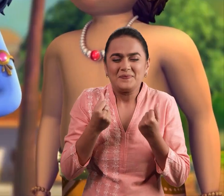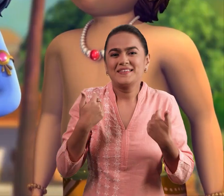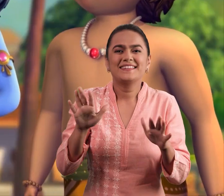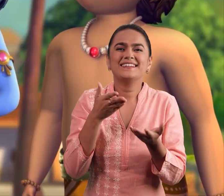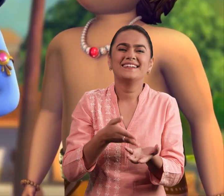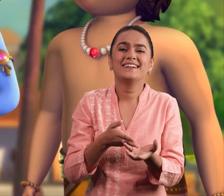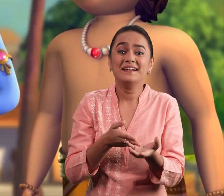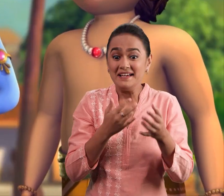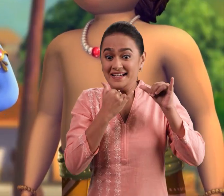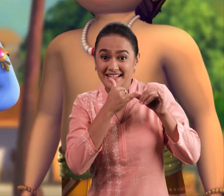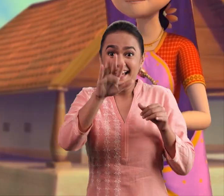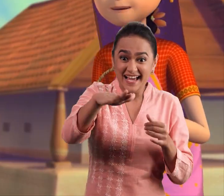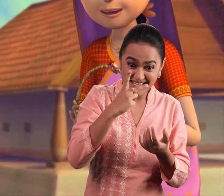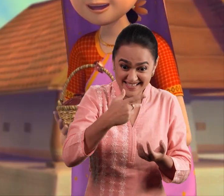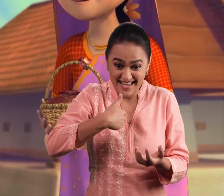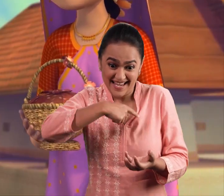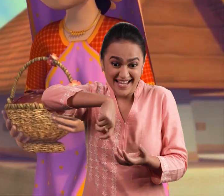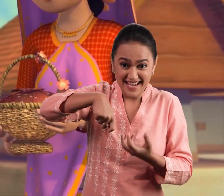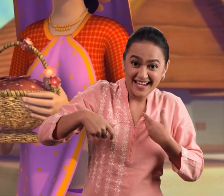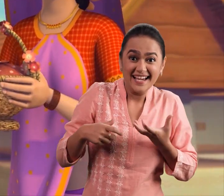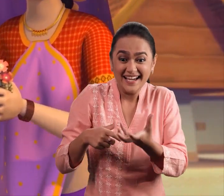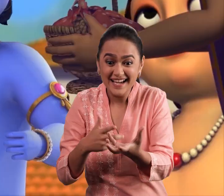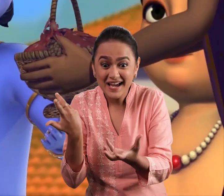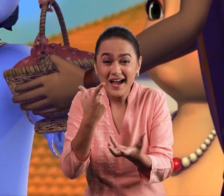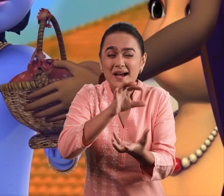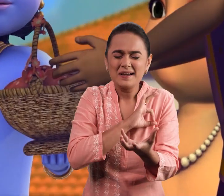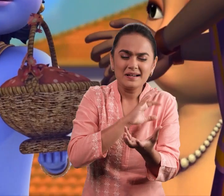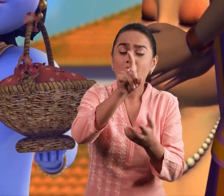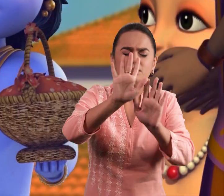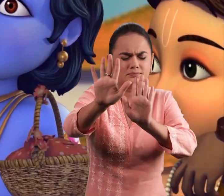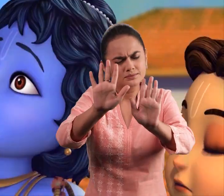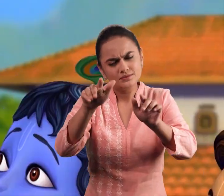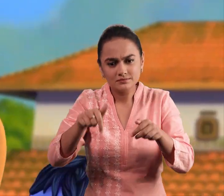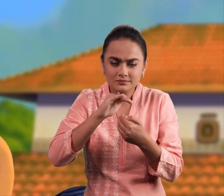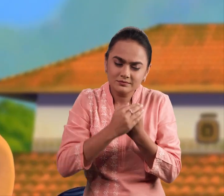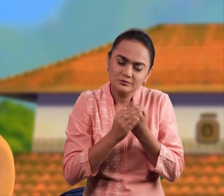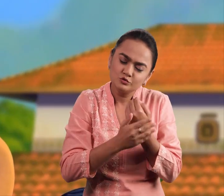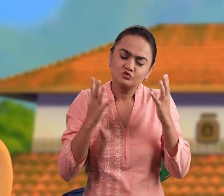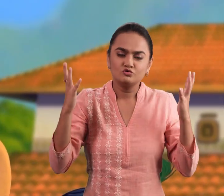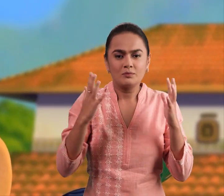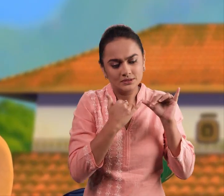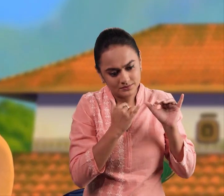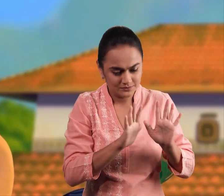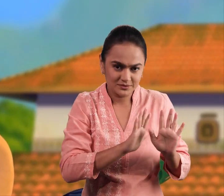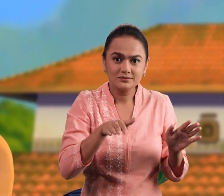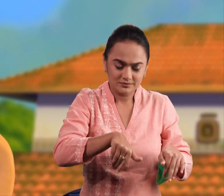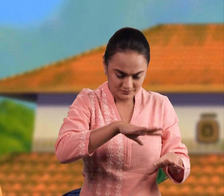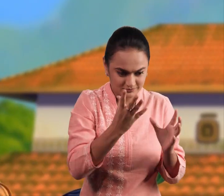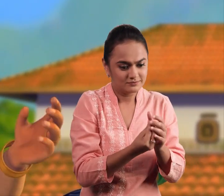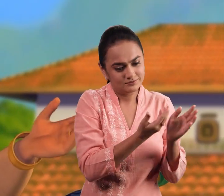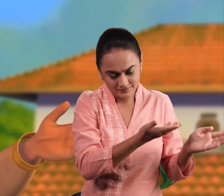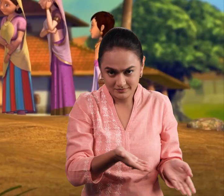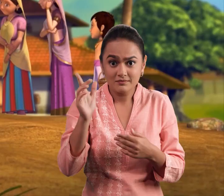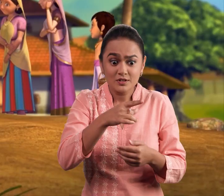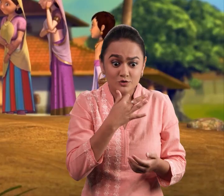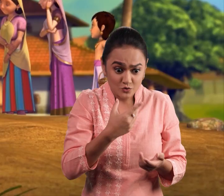रखते ही पिघल जाएंगे। कृष्णा, देखो मैं तुम्हारे लिए क्या लाई हूँ। तुम्हें ये बस आज के लिए इतना लाड़ प्यार बहुत है कृष्ण। अब